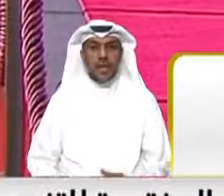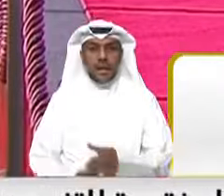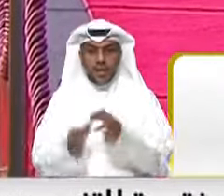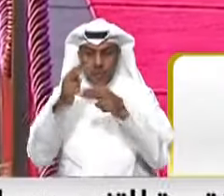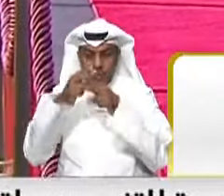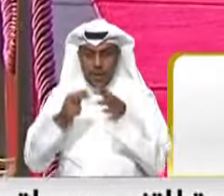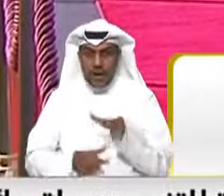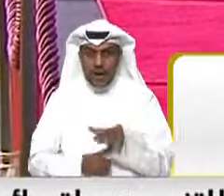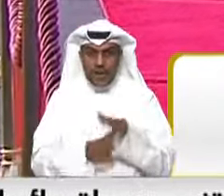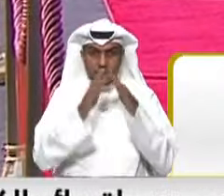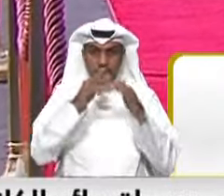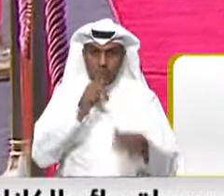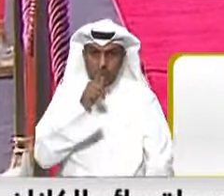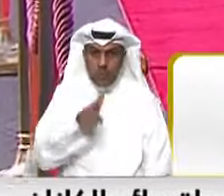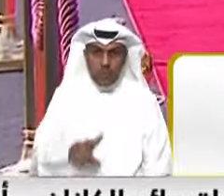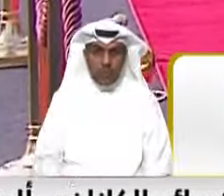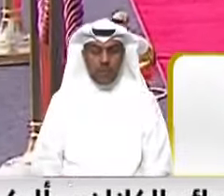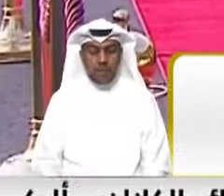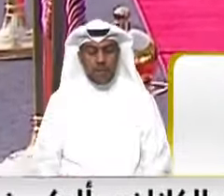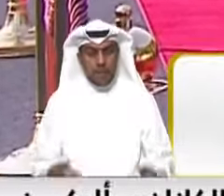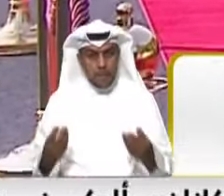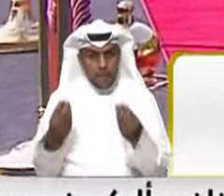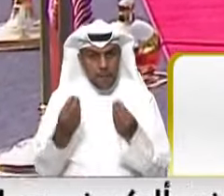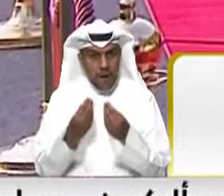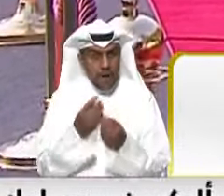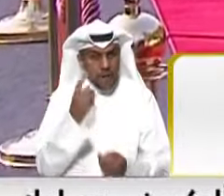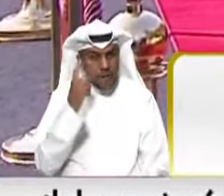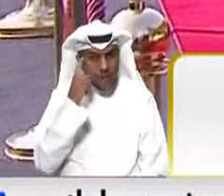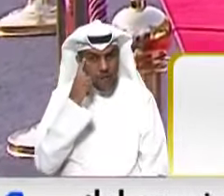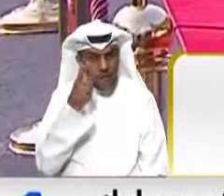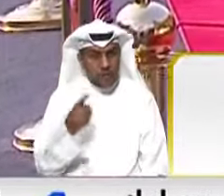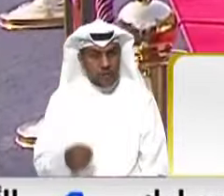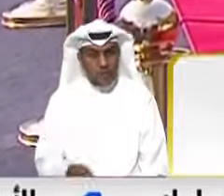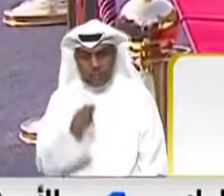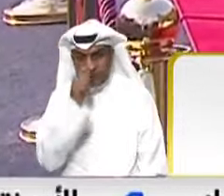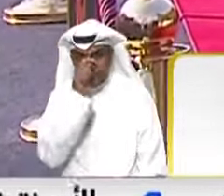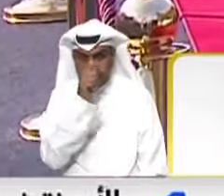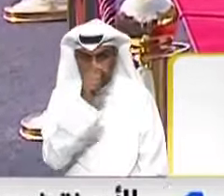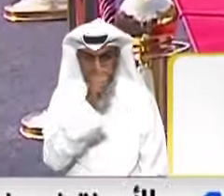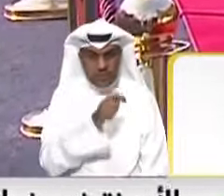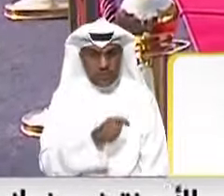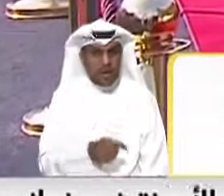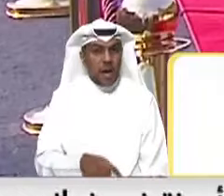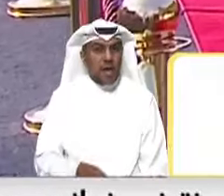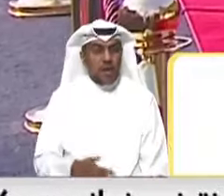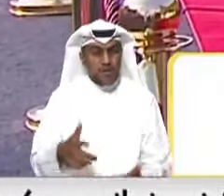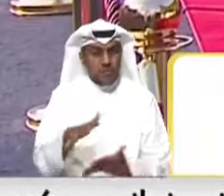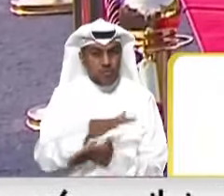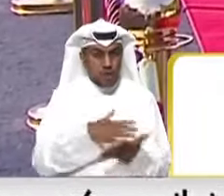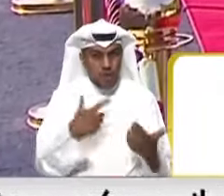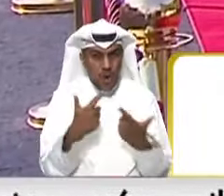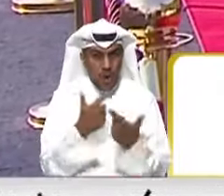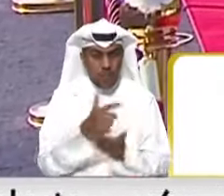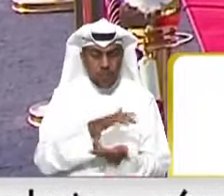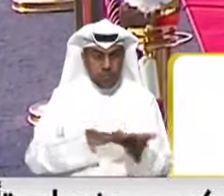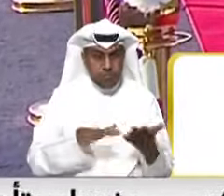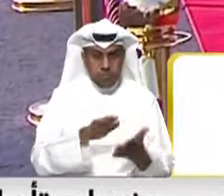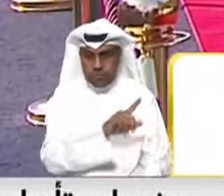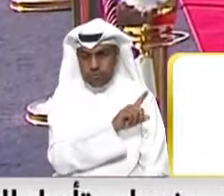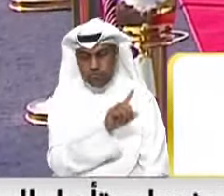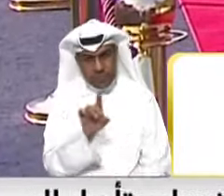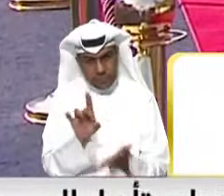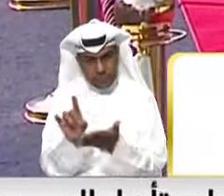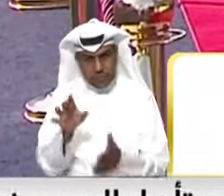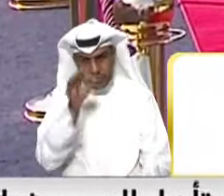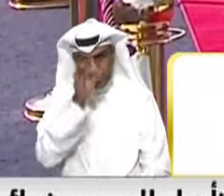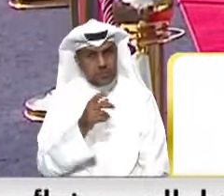الأجنبية والمقاتلين الأجانب المرتزقة من ليبيا في مدى زمني محدد، وحل الميليشيات